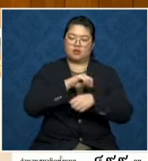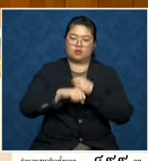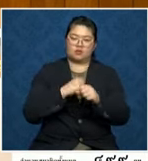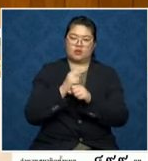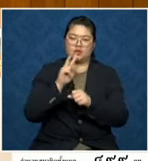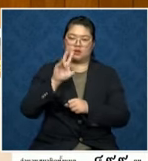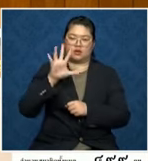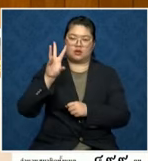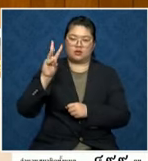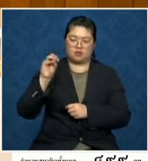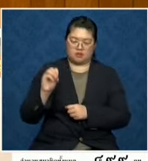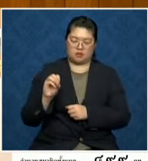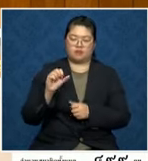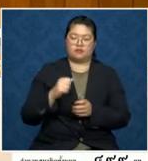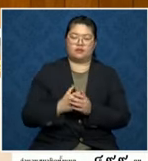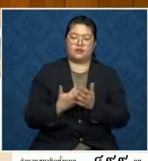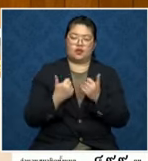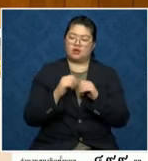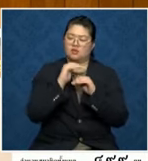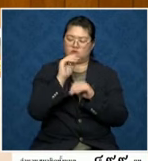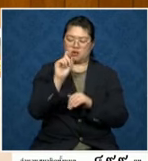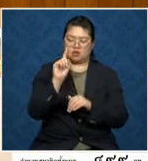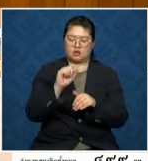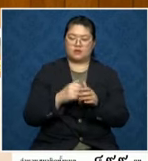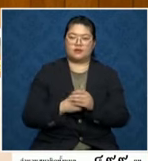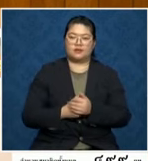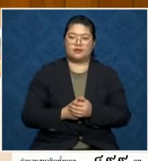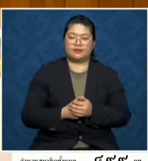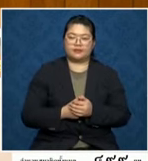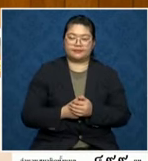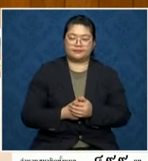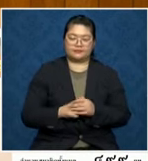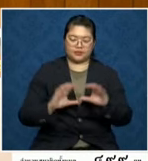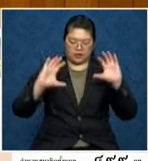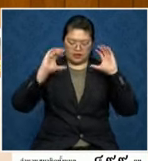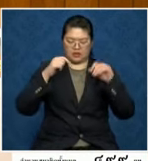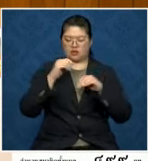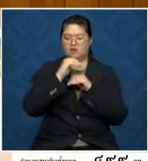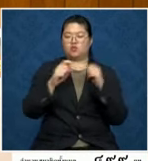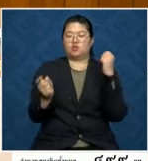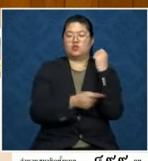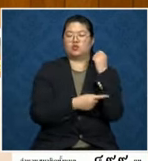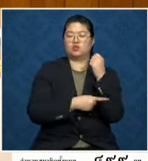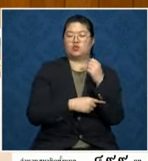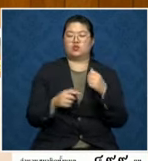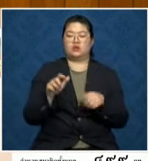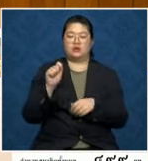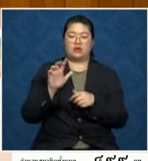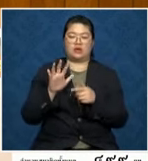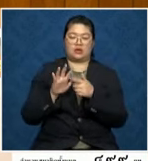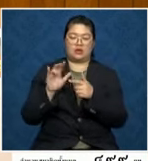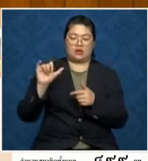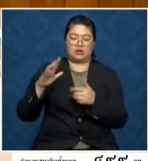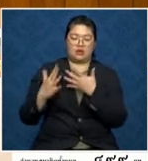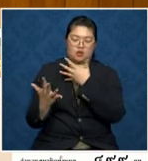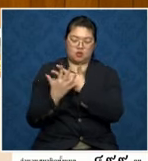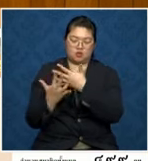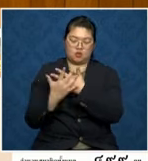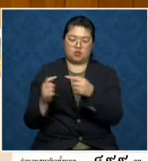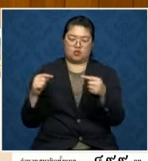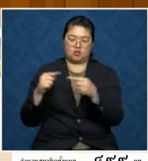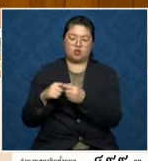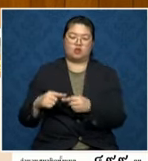2560ที่กำหนดหลักการไว้ว่ารัฐพึงกำหนดโทษทางอาญาเฉพาะความผิดร้าย